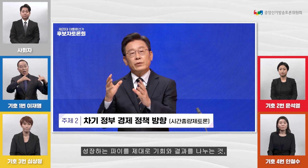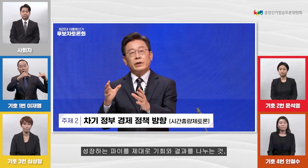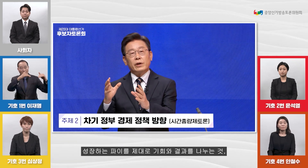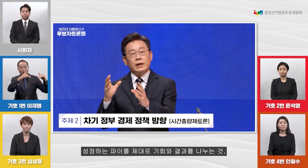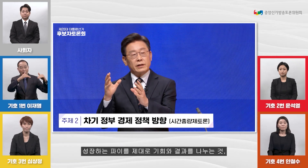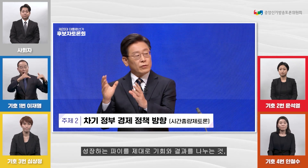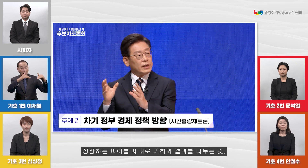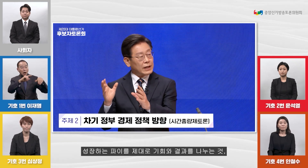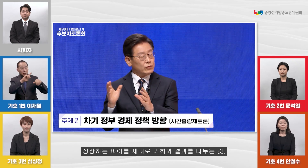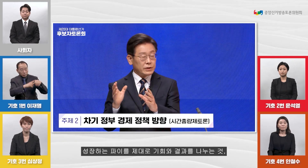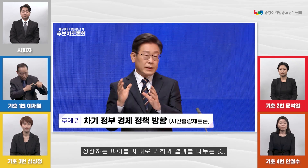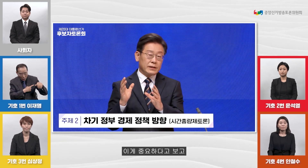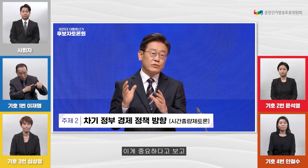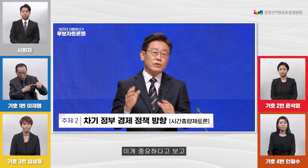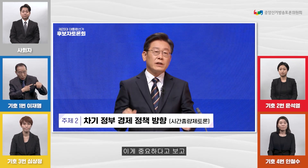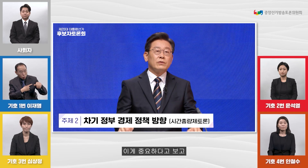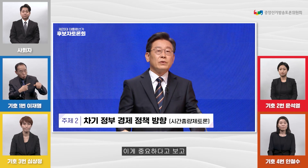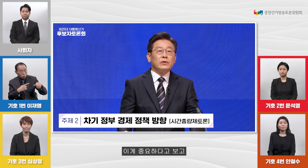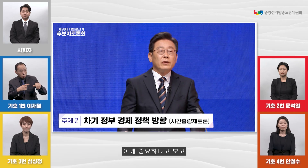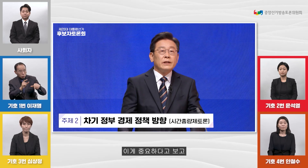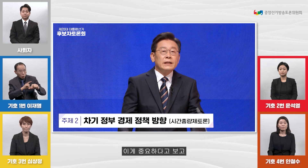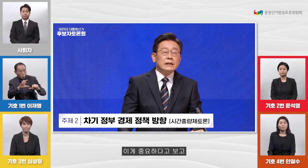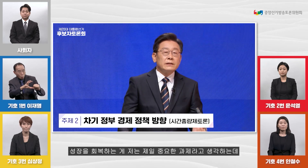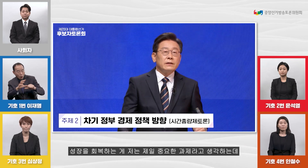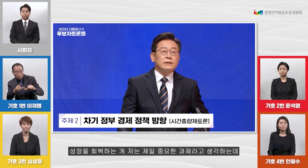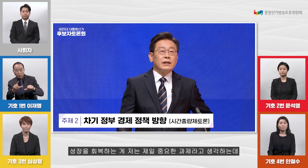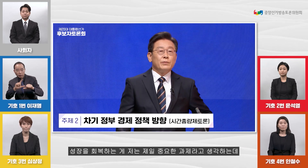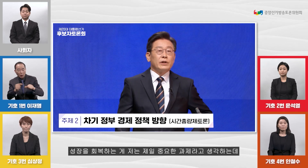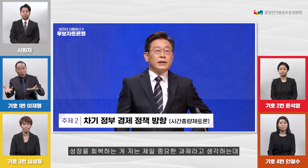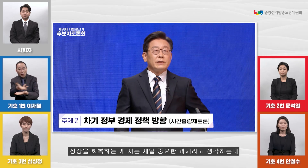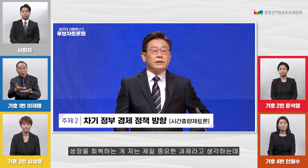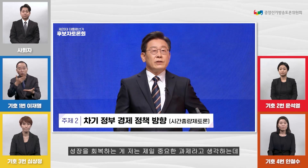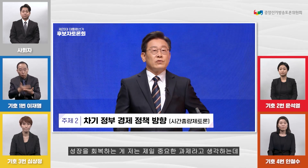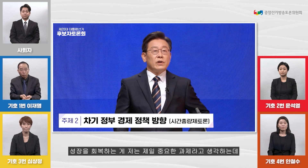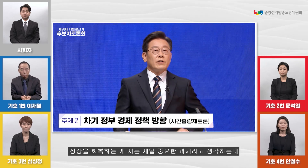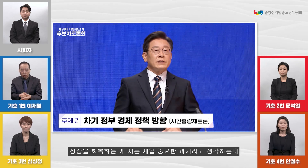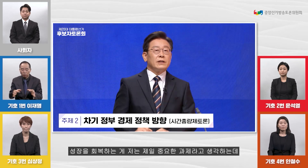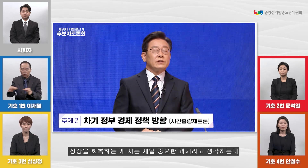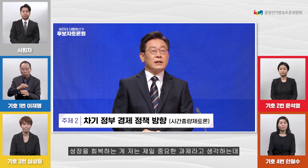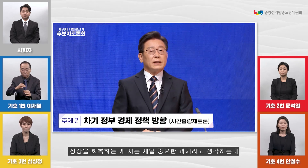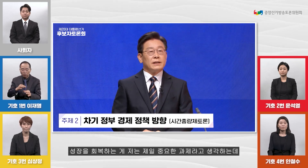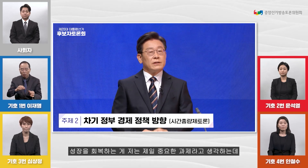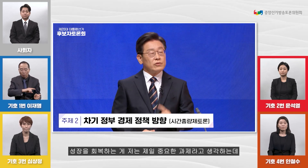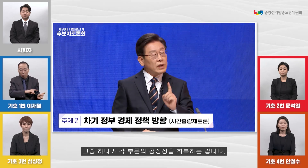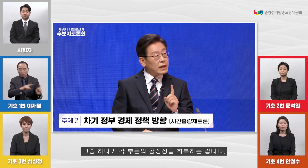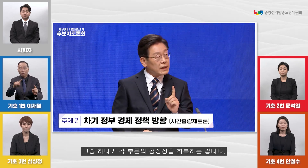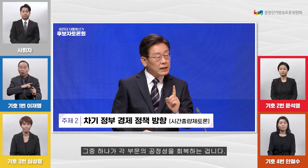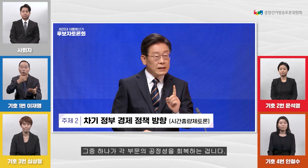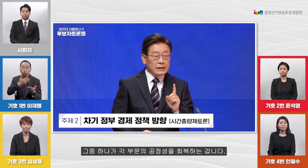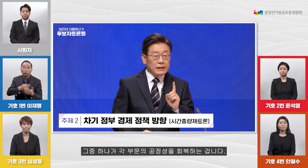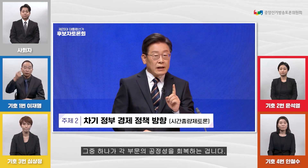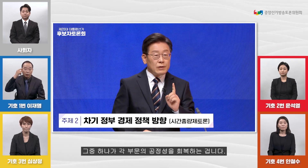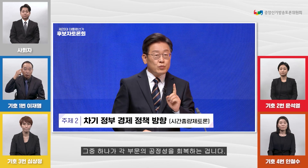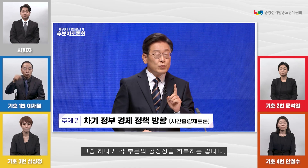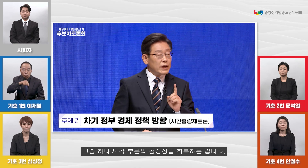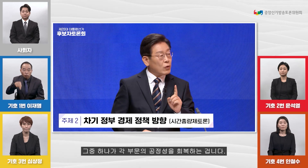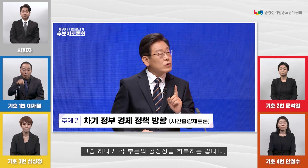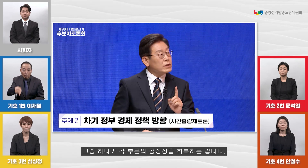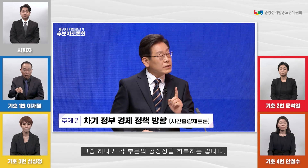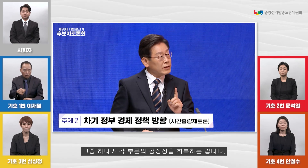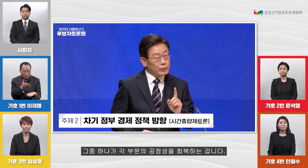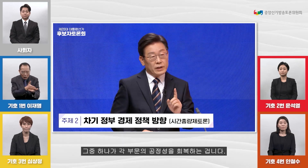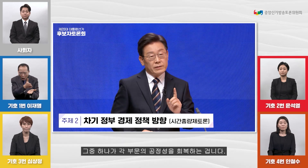제대로 기회와 결과를 나누는 게 이게 중요하다고 보고 성장을 회복하는 게 저는 제일 중요한 과제라고 생각하는데 그 중에 하나가 각